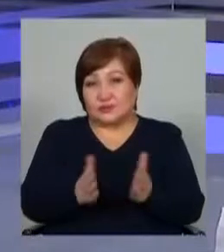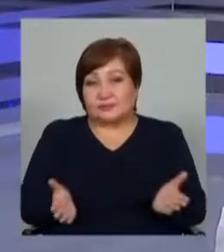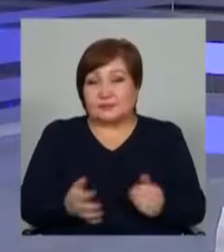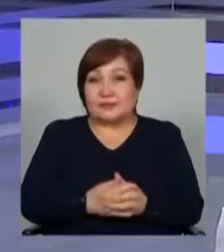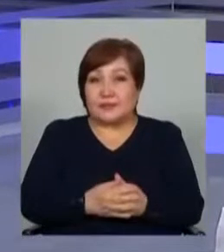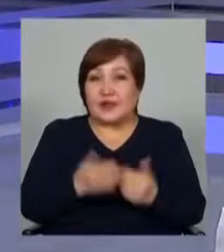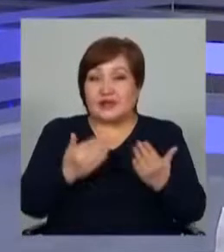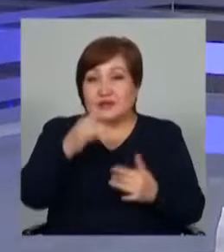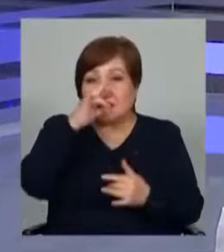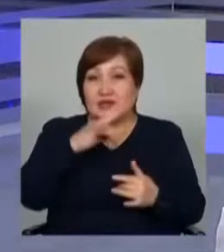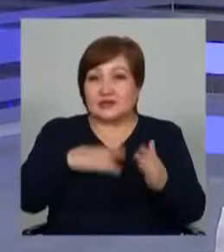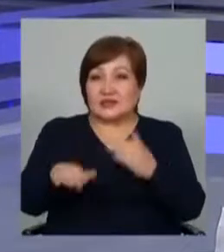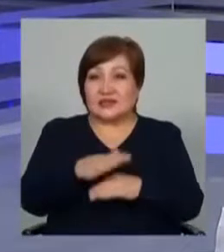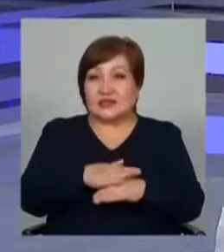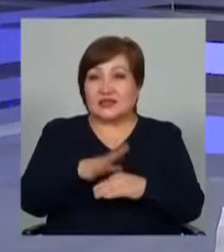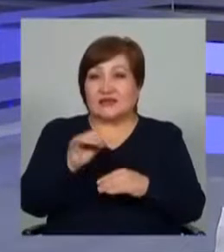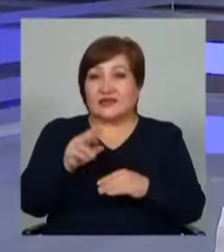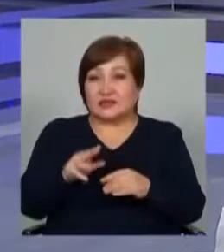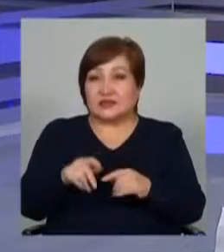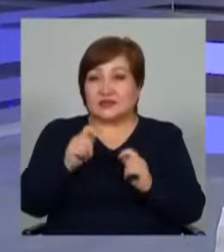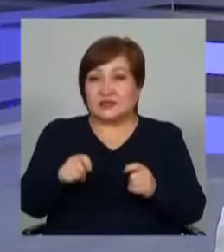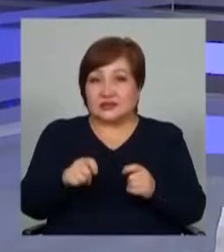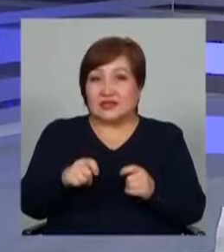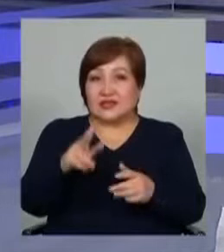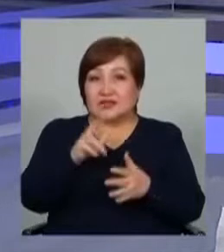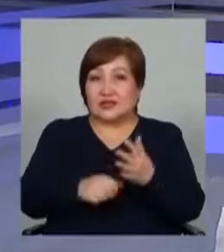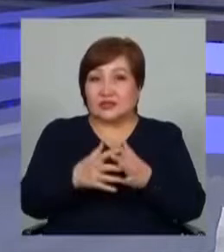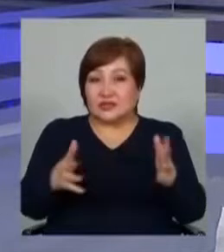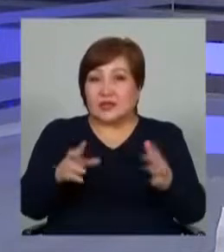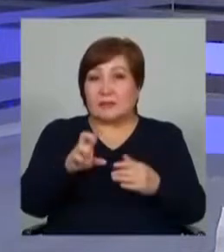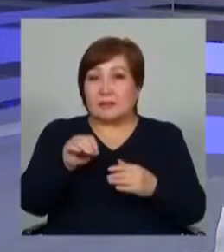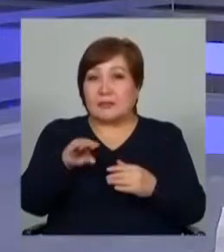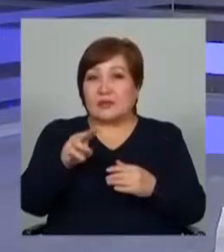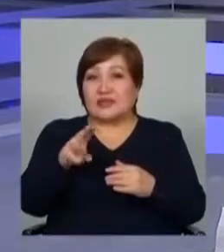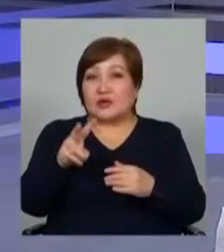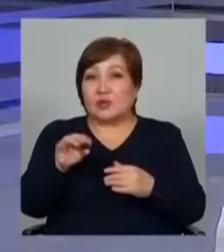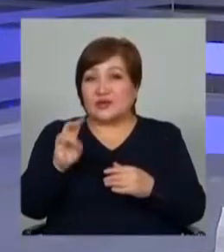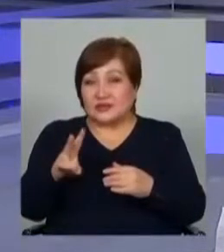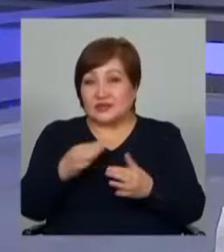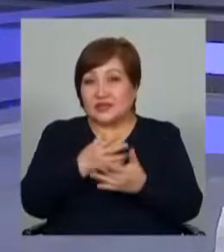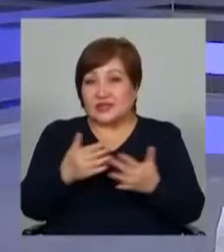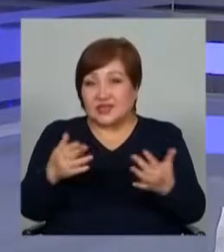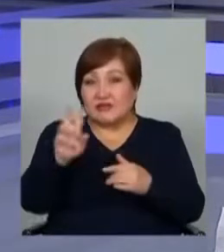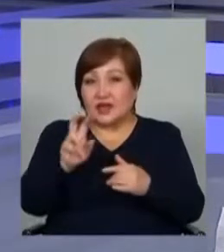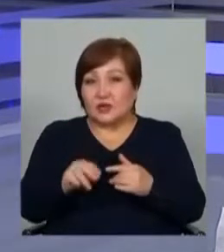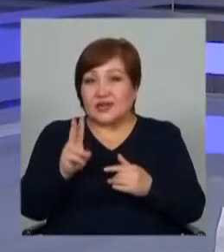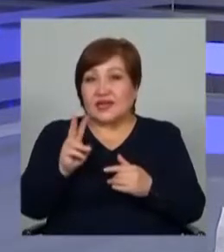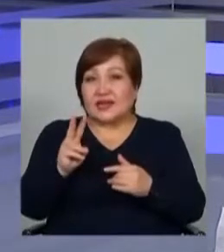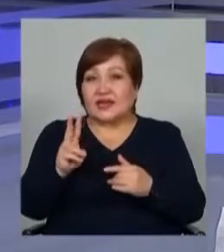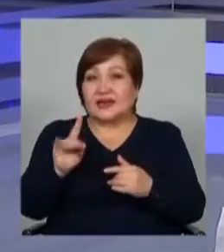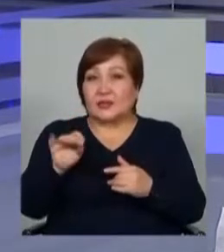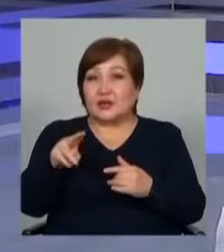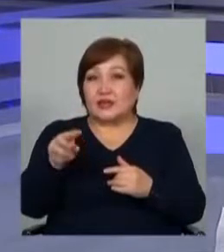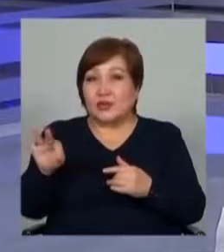Енді Қазақстанда майнингке салынатын салық көбейеді. Себебі биткоин немесе басқа криптовалюталарды өндірушілердің мемлекетке төлейтін